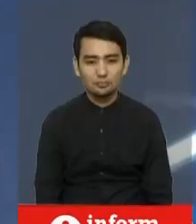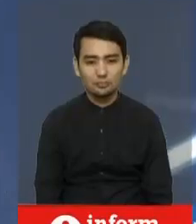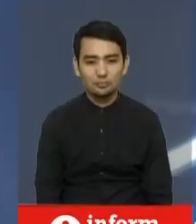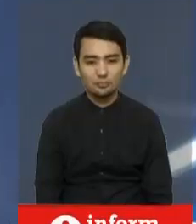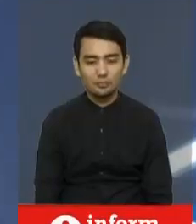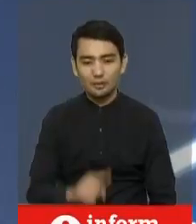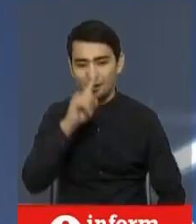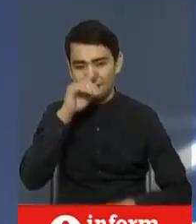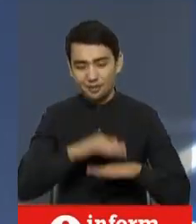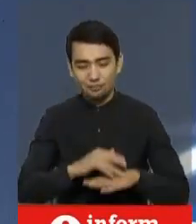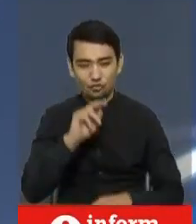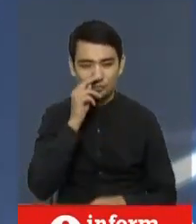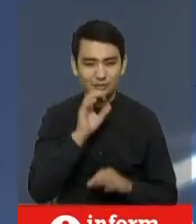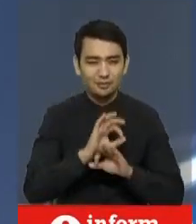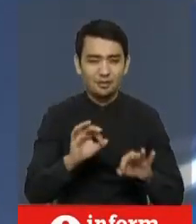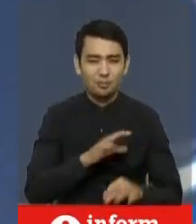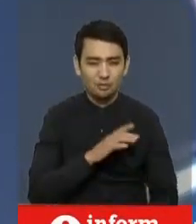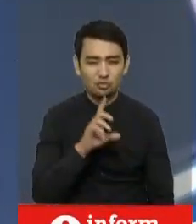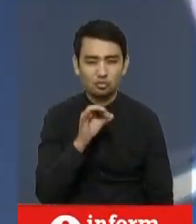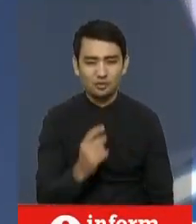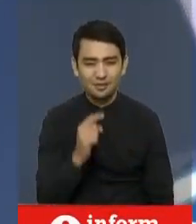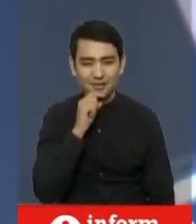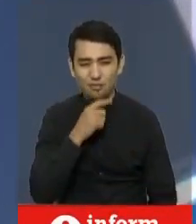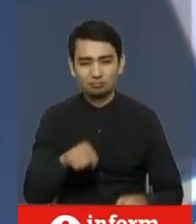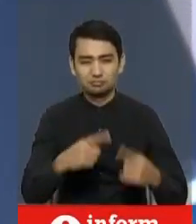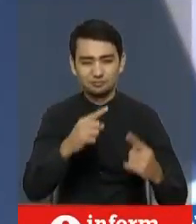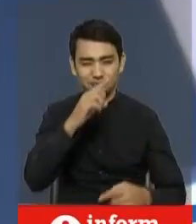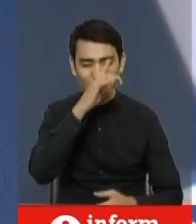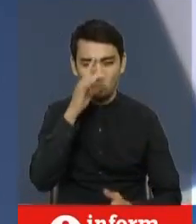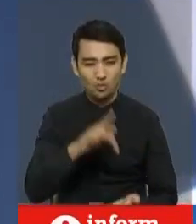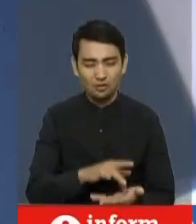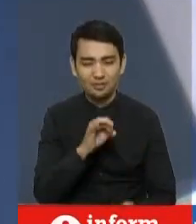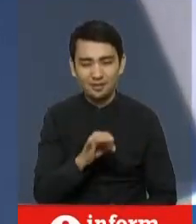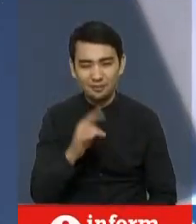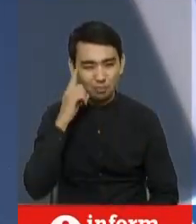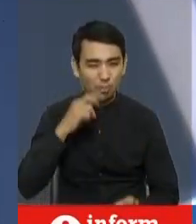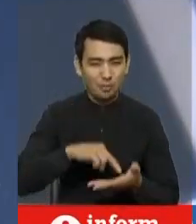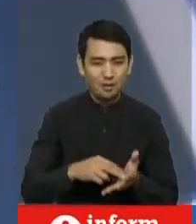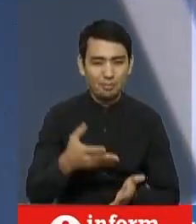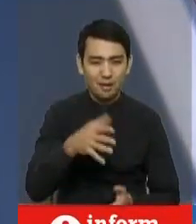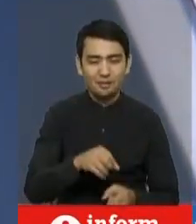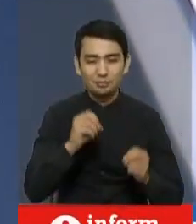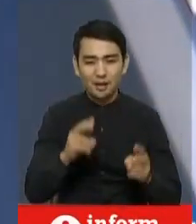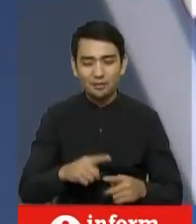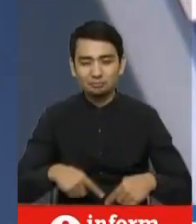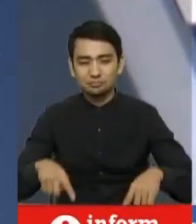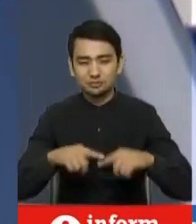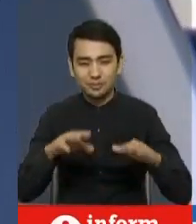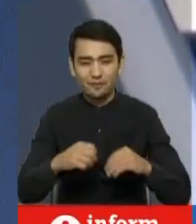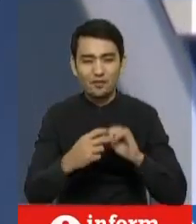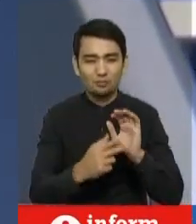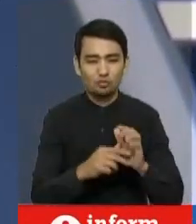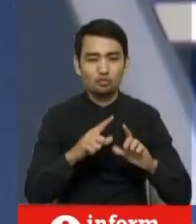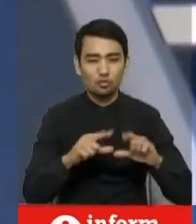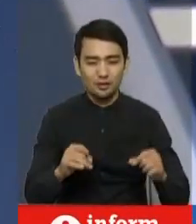Аким Шимкент рассказал о социально-экономическом развитии города в Мегаполисе планируют построить пять индустриальных зон 18 школ